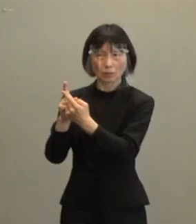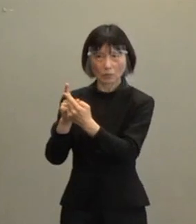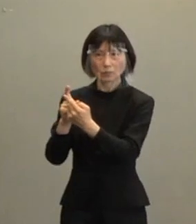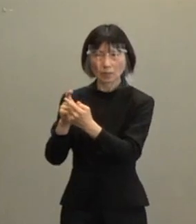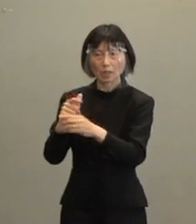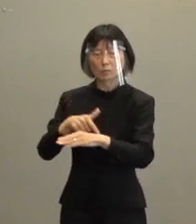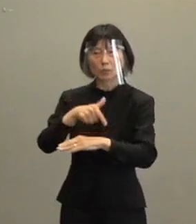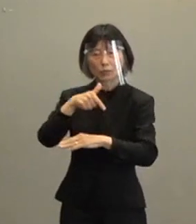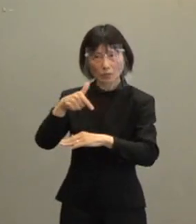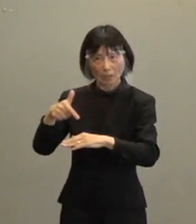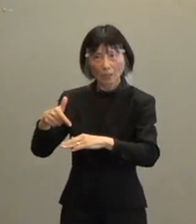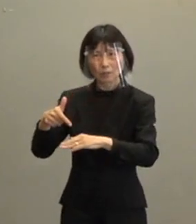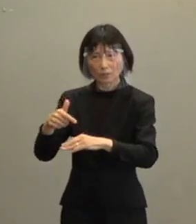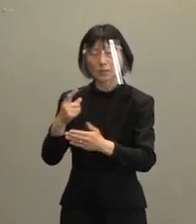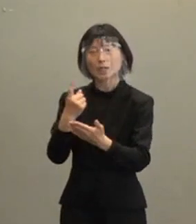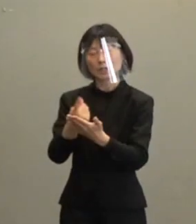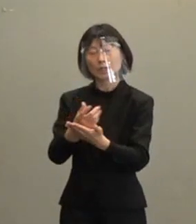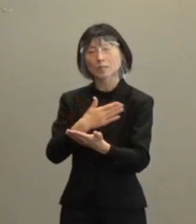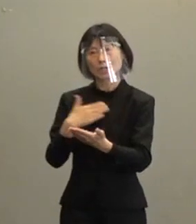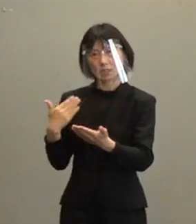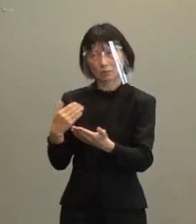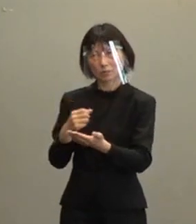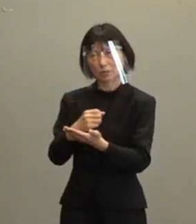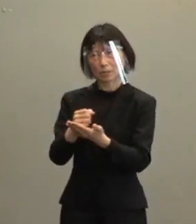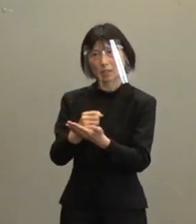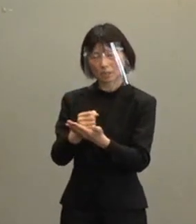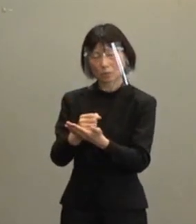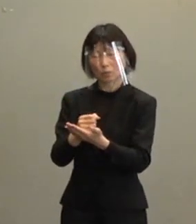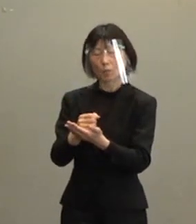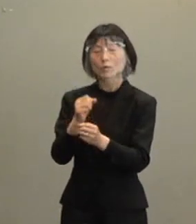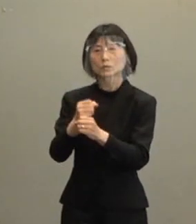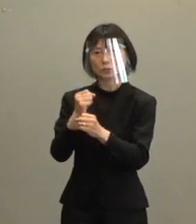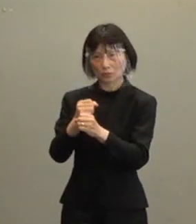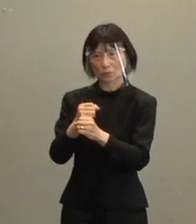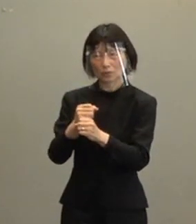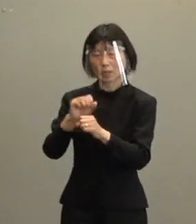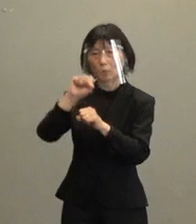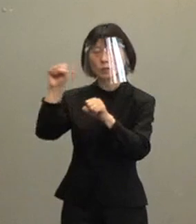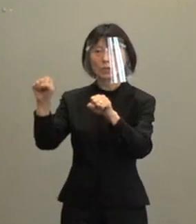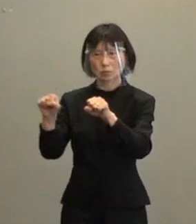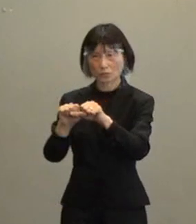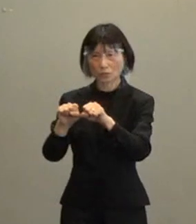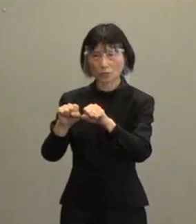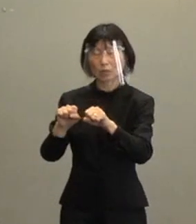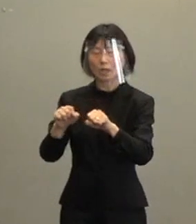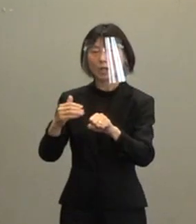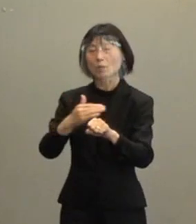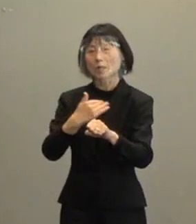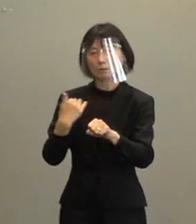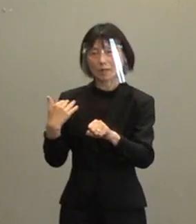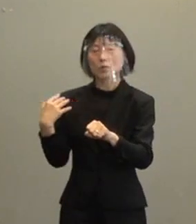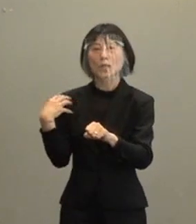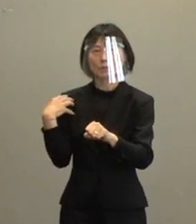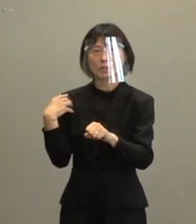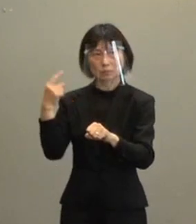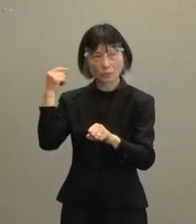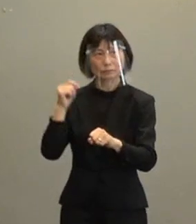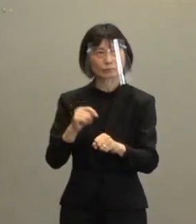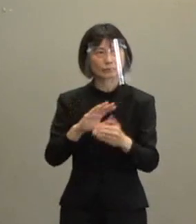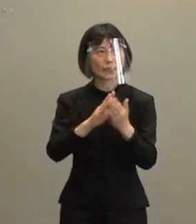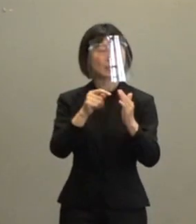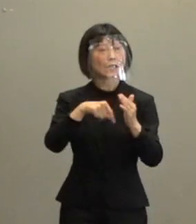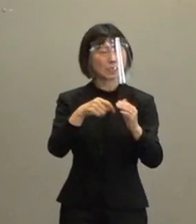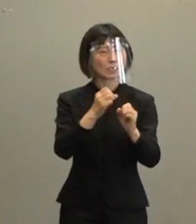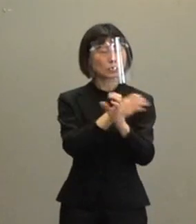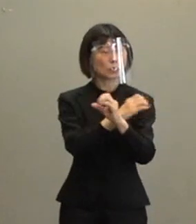できる機会というのを積極的に作り、コーディネートする、これは我々県の役割だというふうに思います。 今県内では